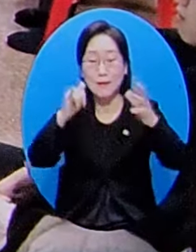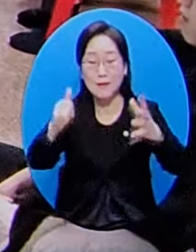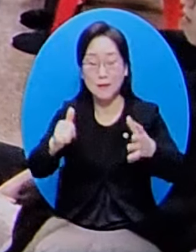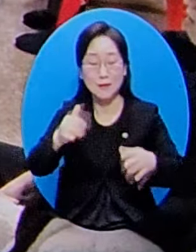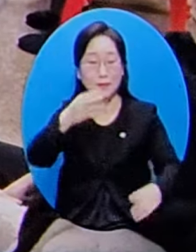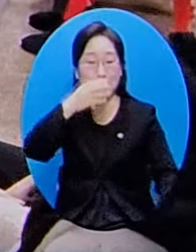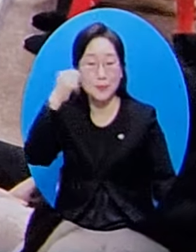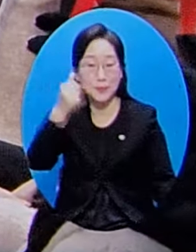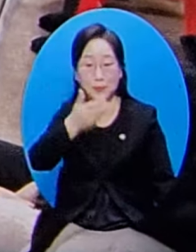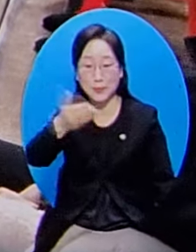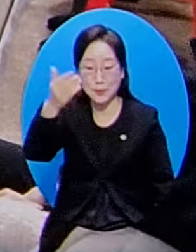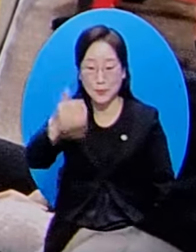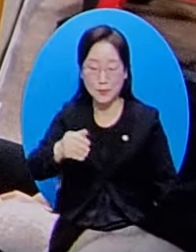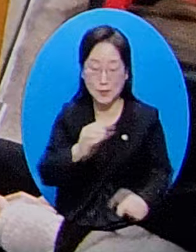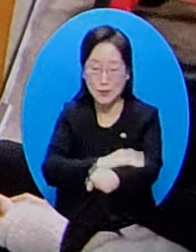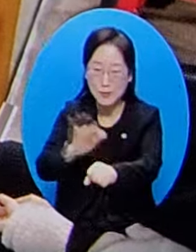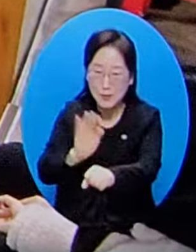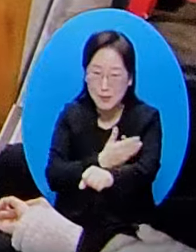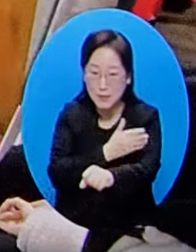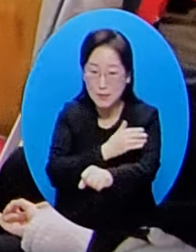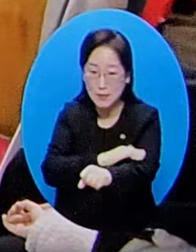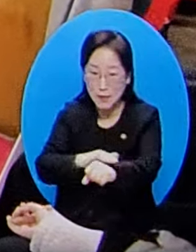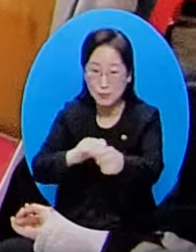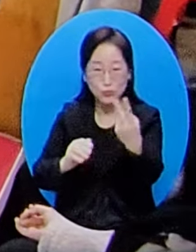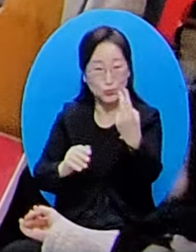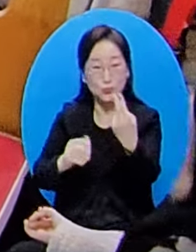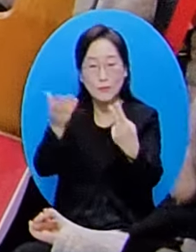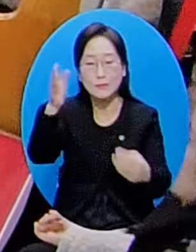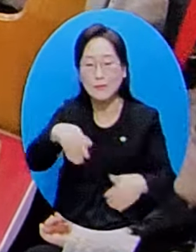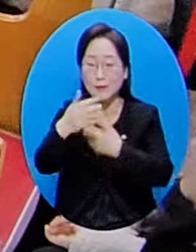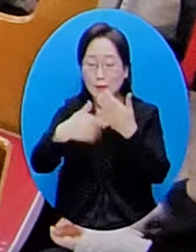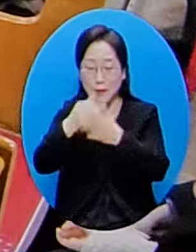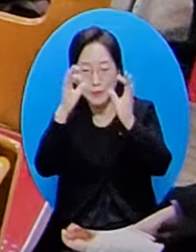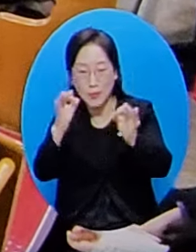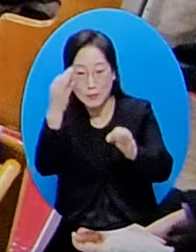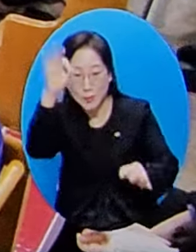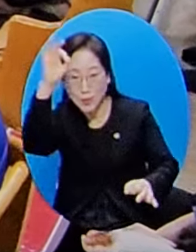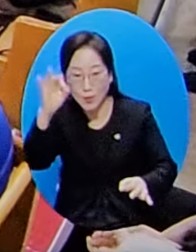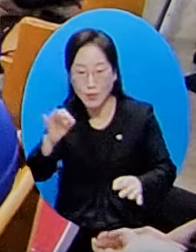일, 뭐 잘못된 일 있지만은 하나님께 인정받으면 잘못된 것은